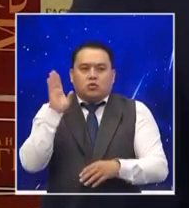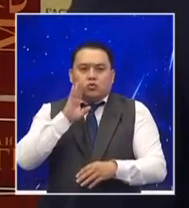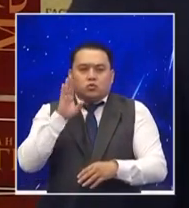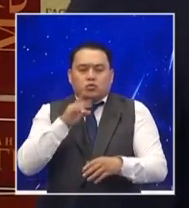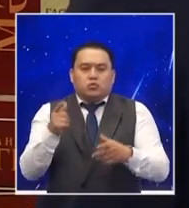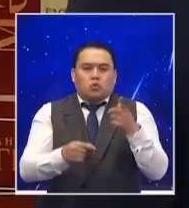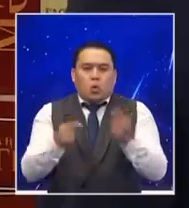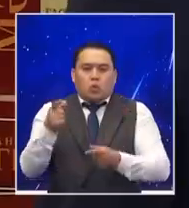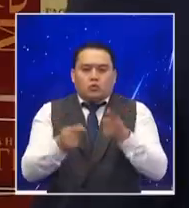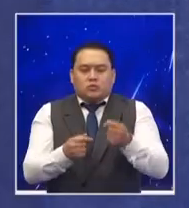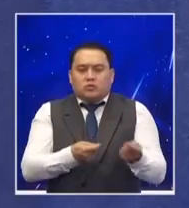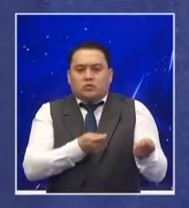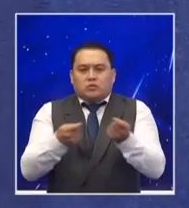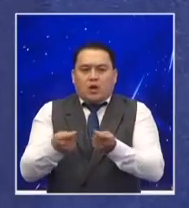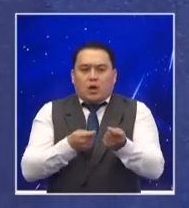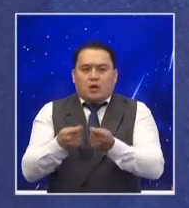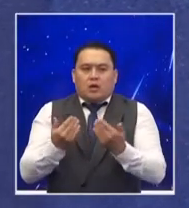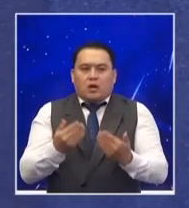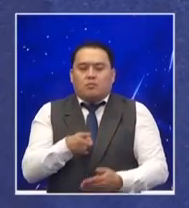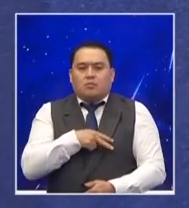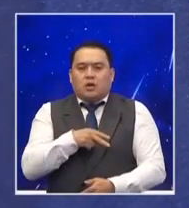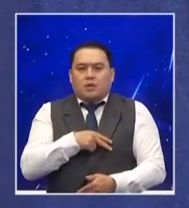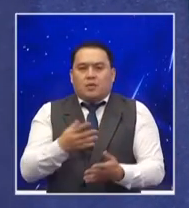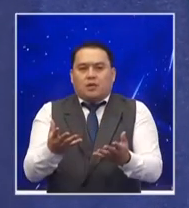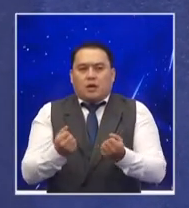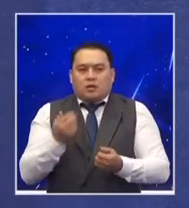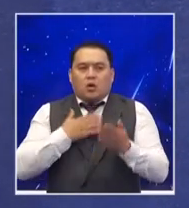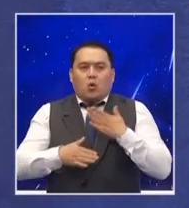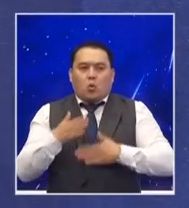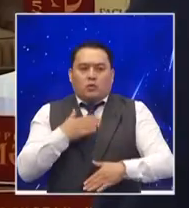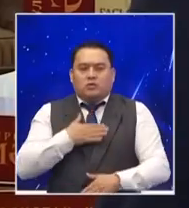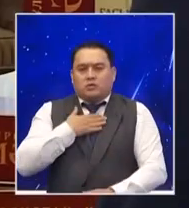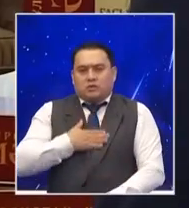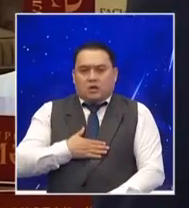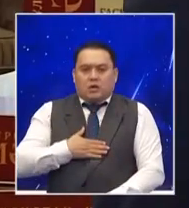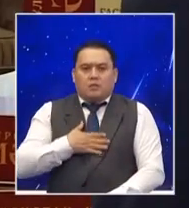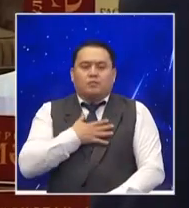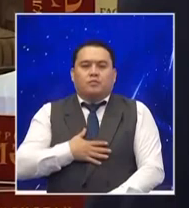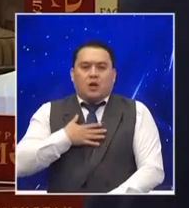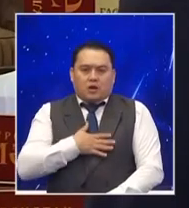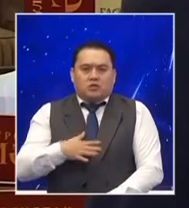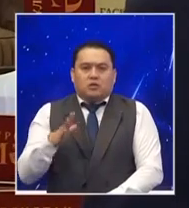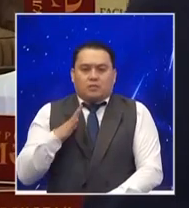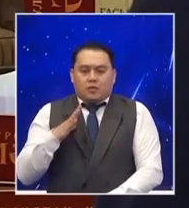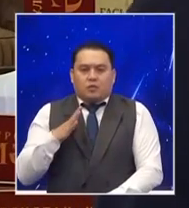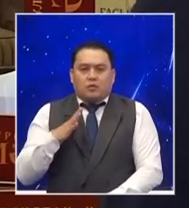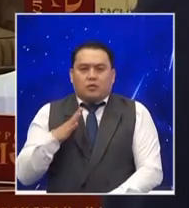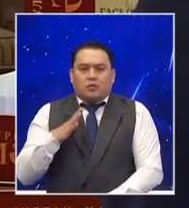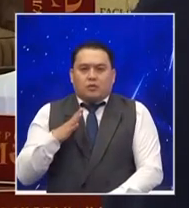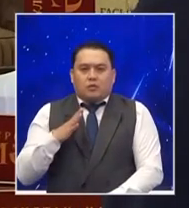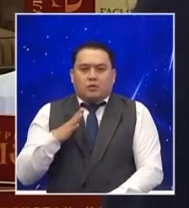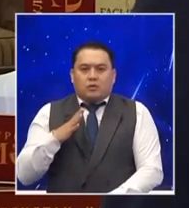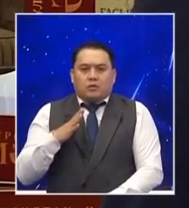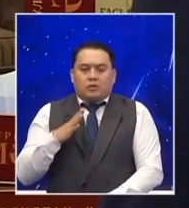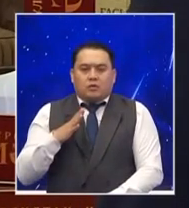шағын кәсіпкерлерден енді қай марапат алып жатырмыз. Көңіл күйім өте жоғары, шынын айтсам қобалжудамын. Енді қалай